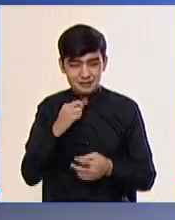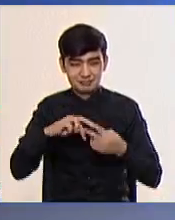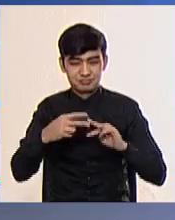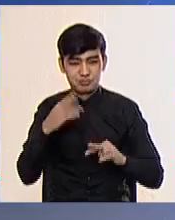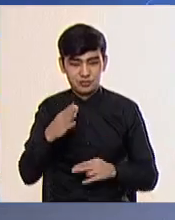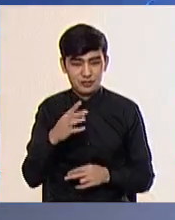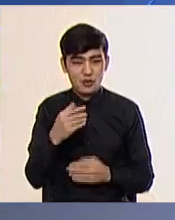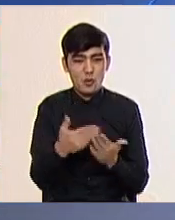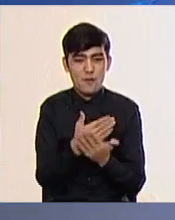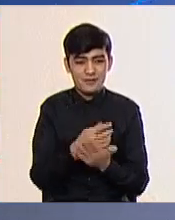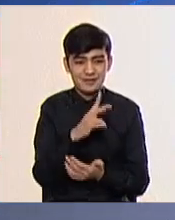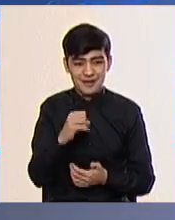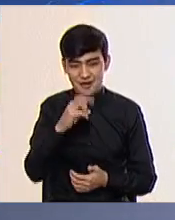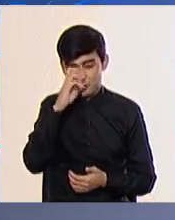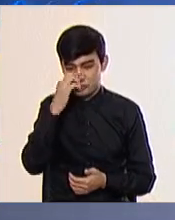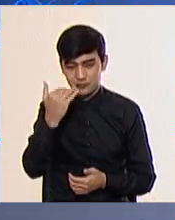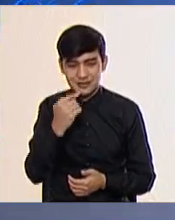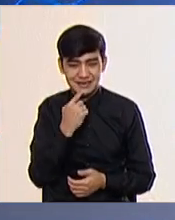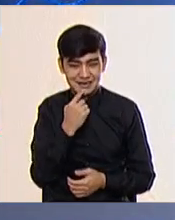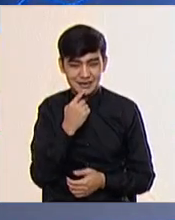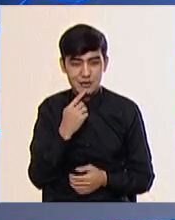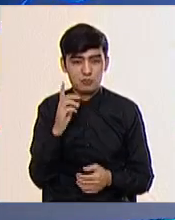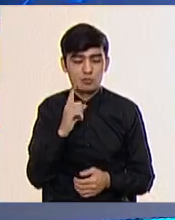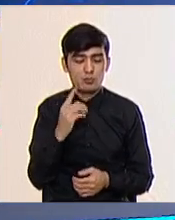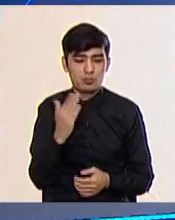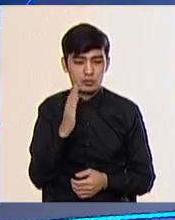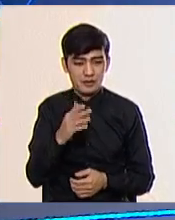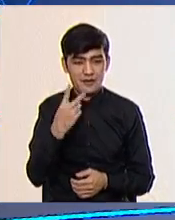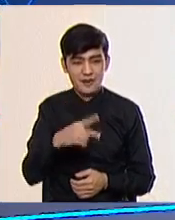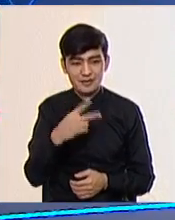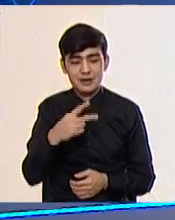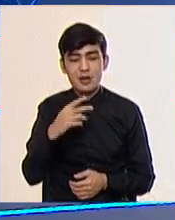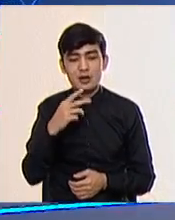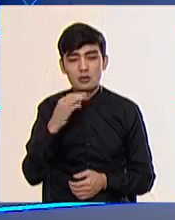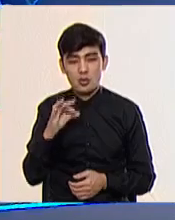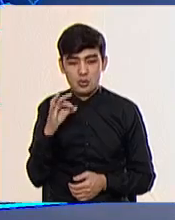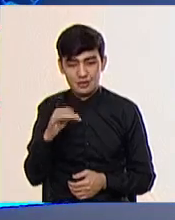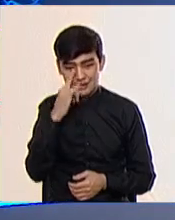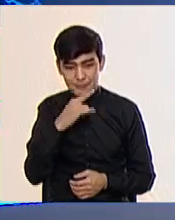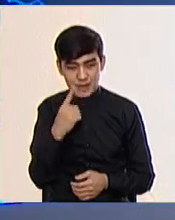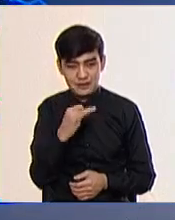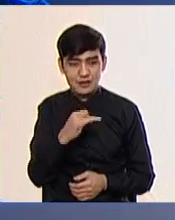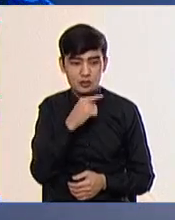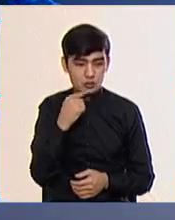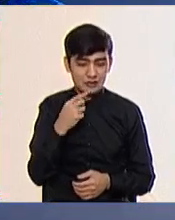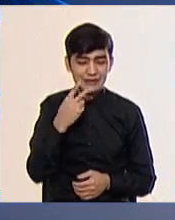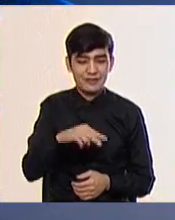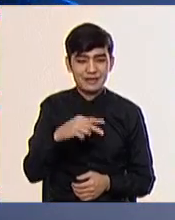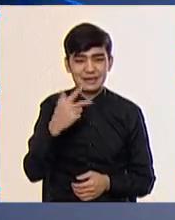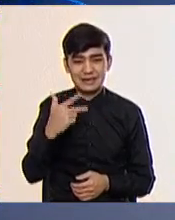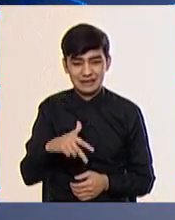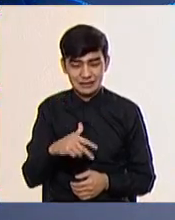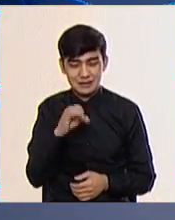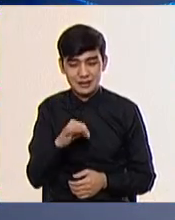блоки. Новости на государственном языке будут выходить в эфир в 20:00, а на русском – в 20:30.